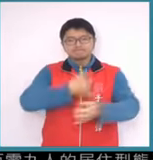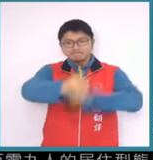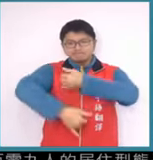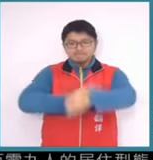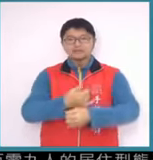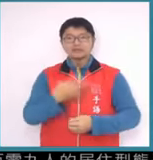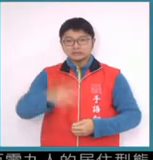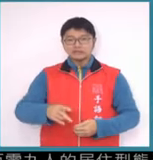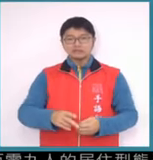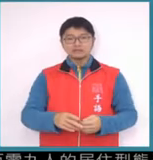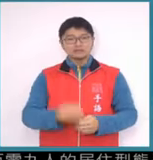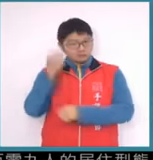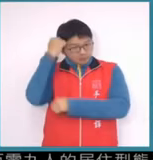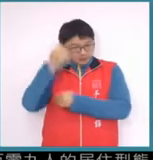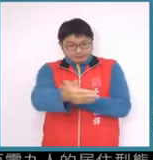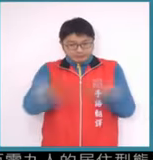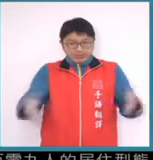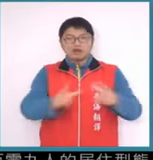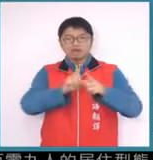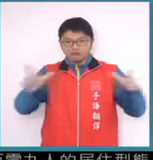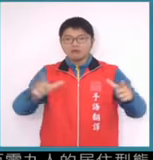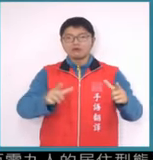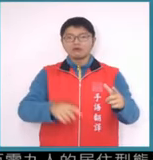大房间的方式，那平均大概